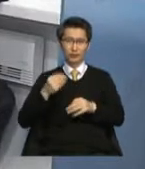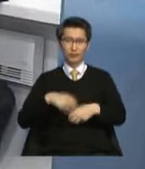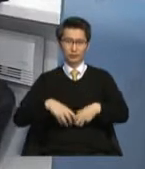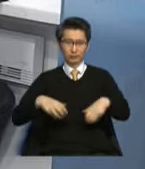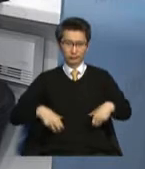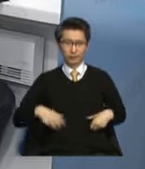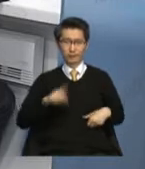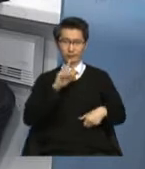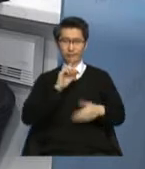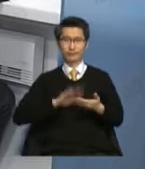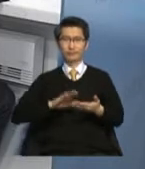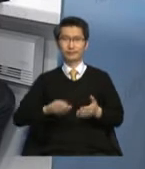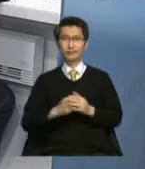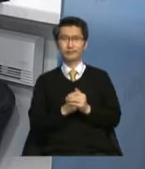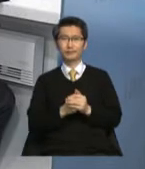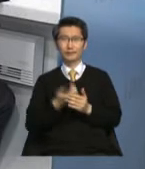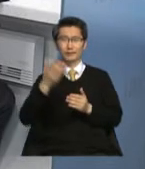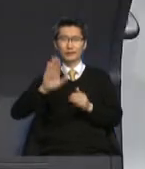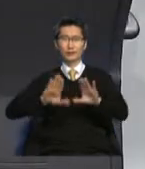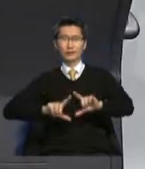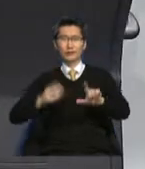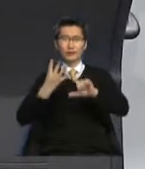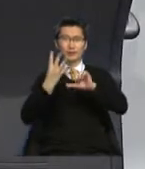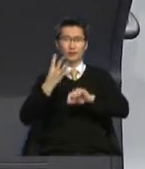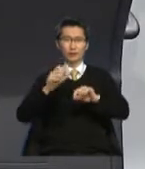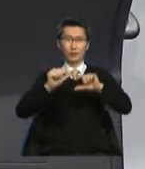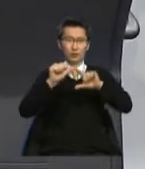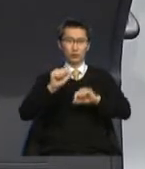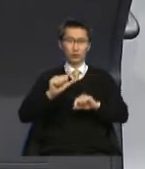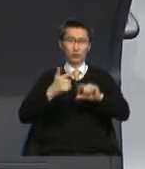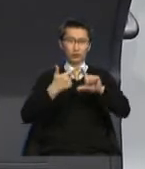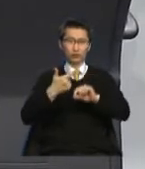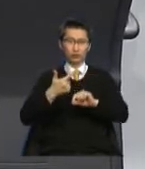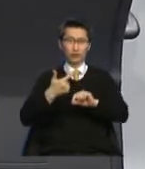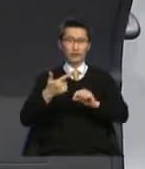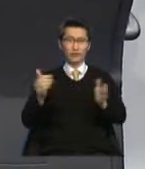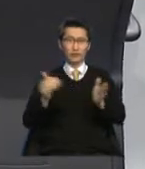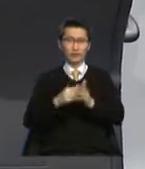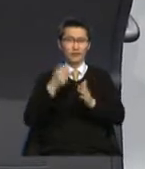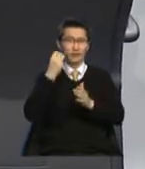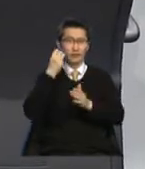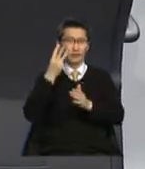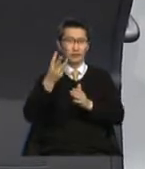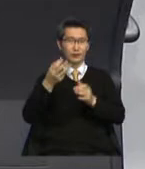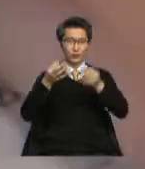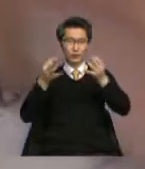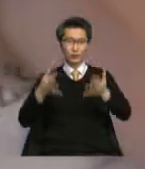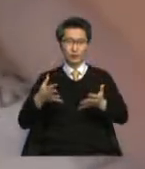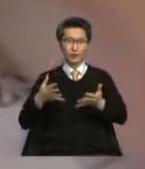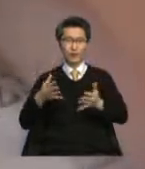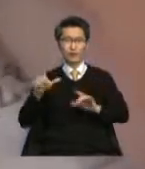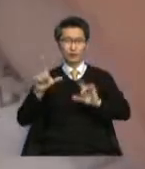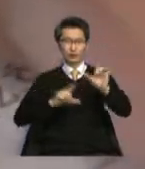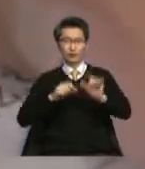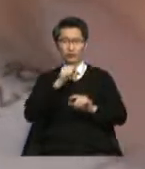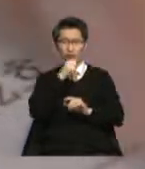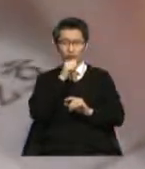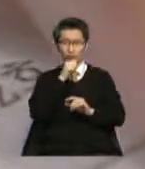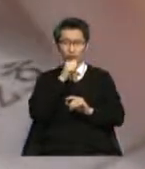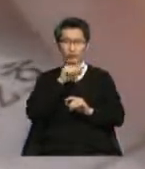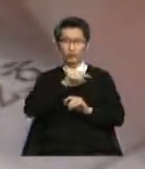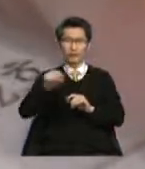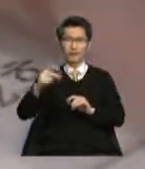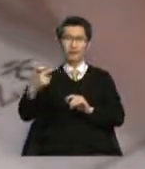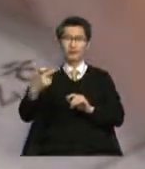하다고 유추할 수 있습니다 그러나 올 4월과 5월 6월까지 3개월 동안 대출 태도 지수가 마이너스를